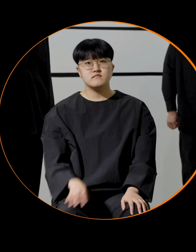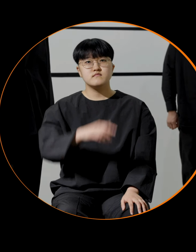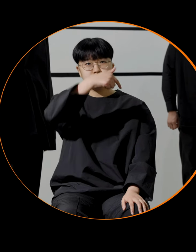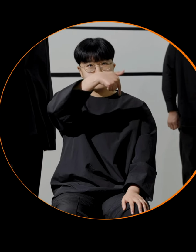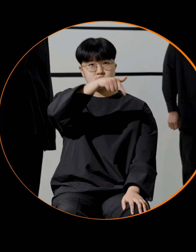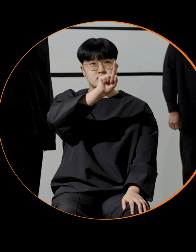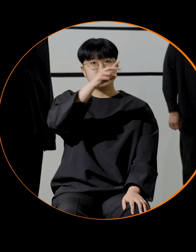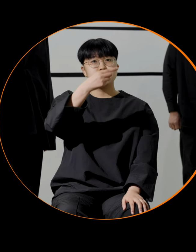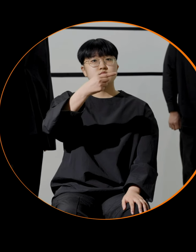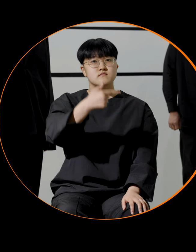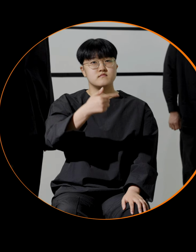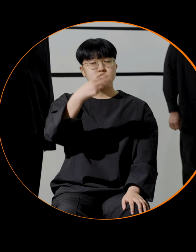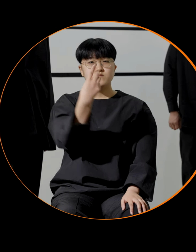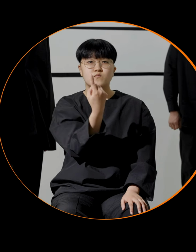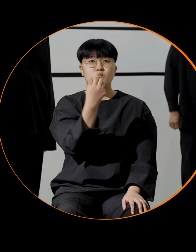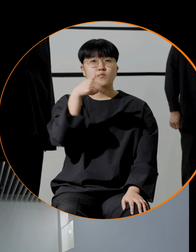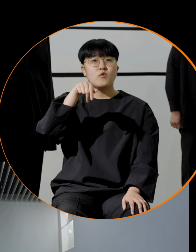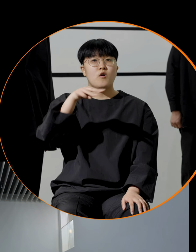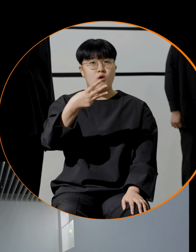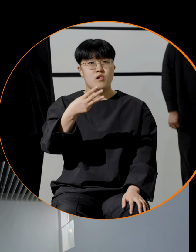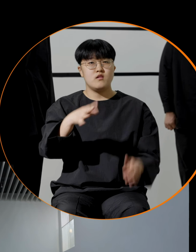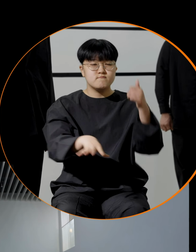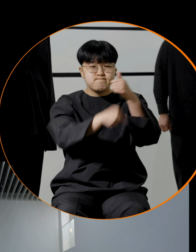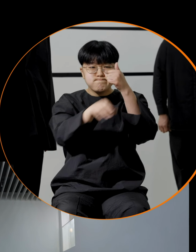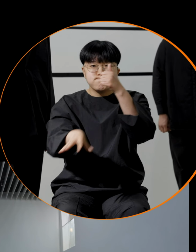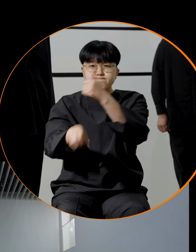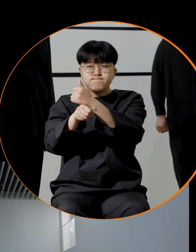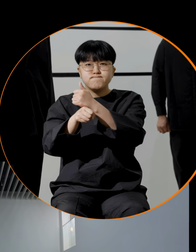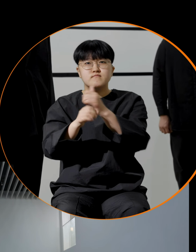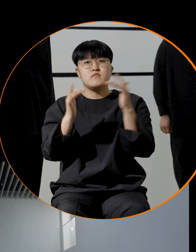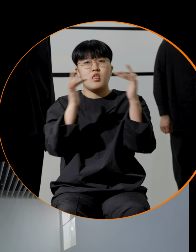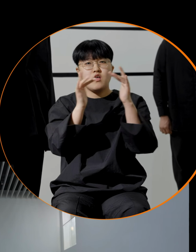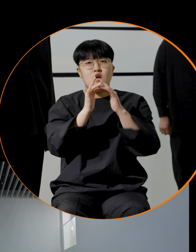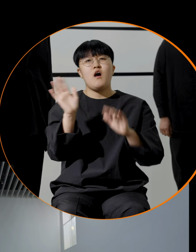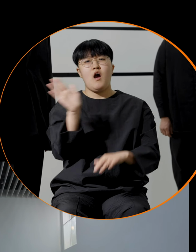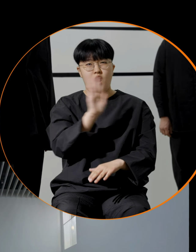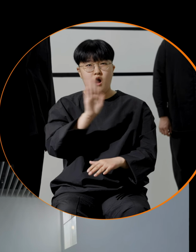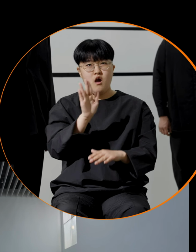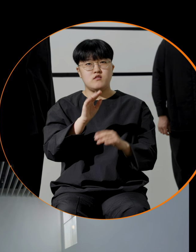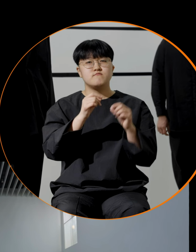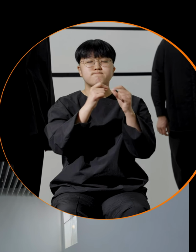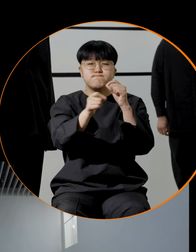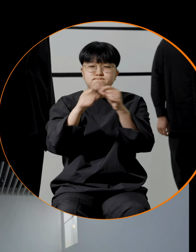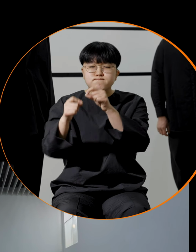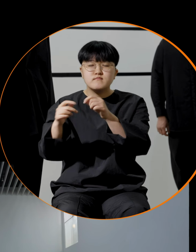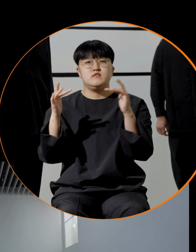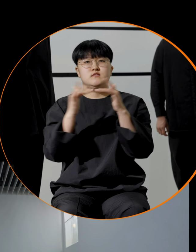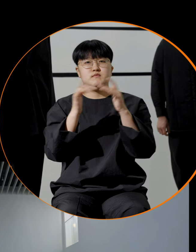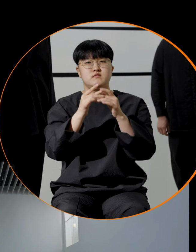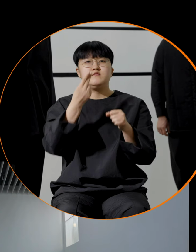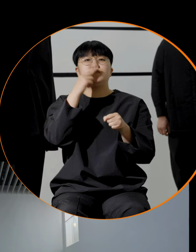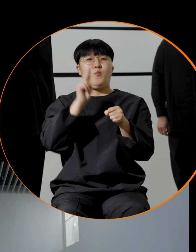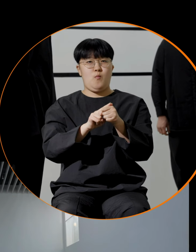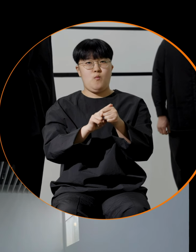가든 로컬은 중앙된 네트워크가 아닌 분산 네트워크를 시도합니다.